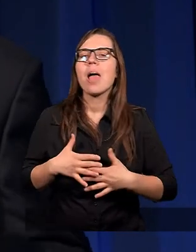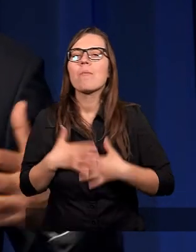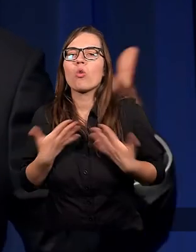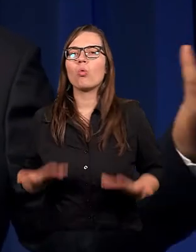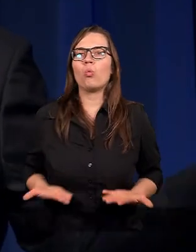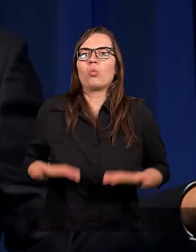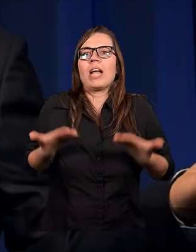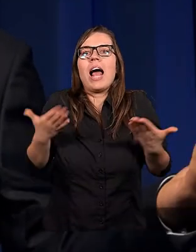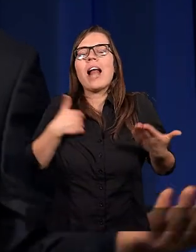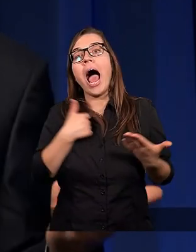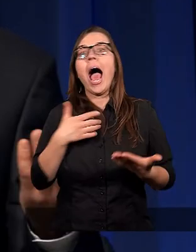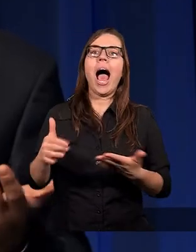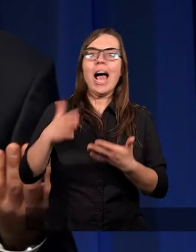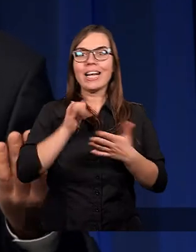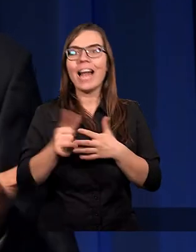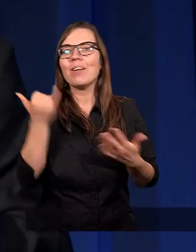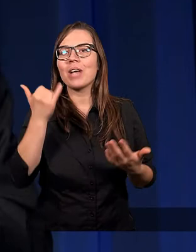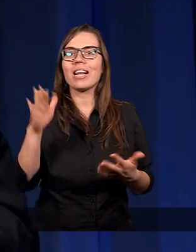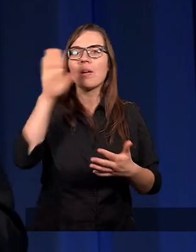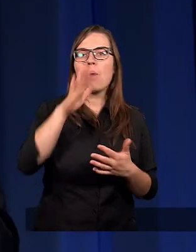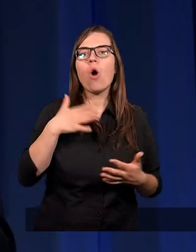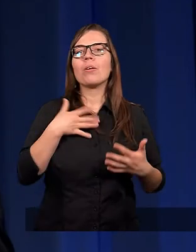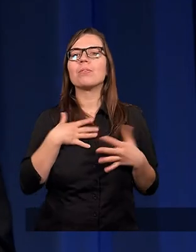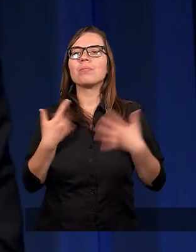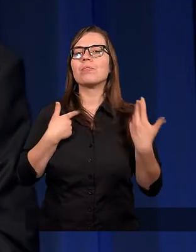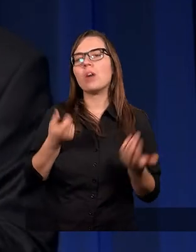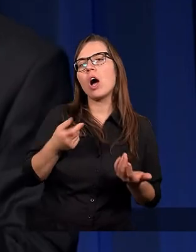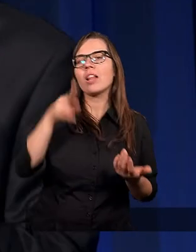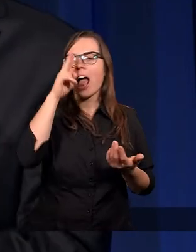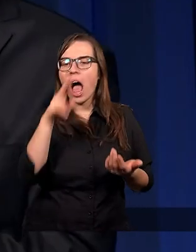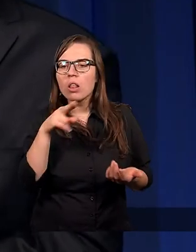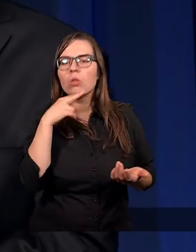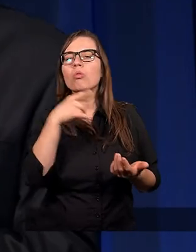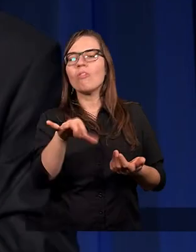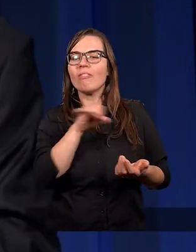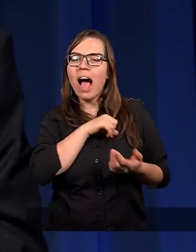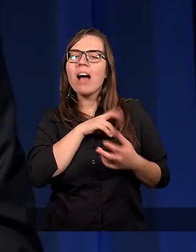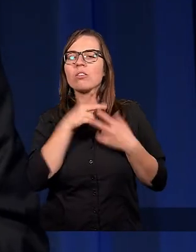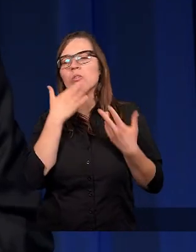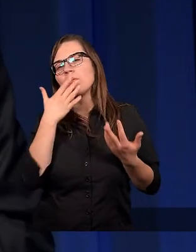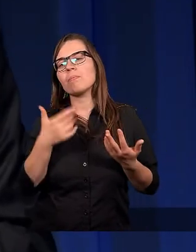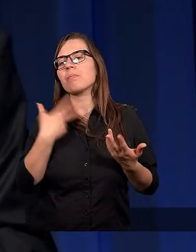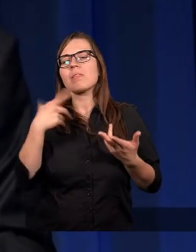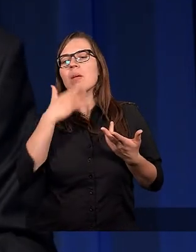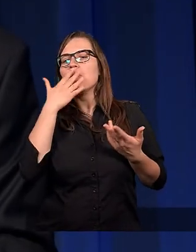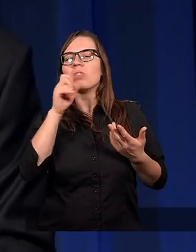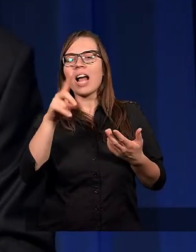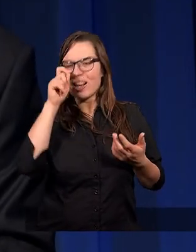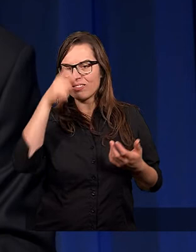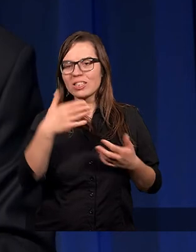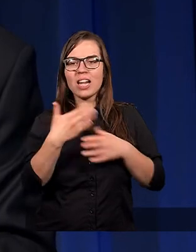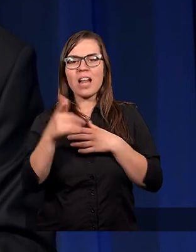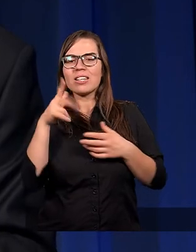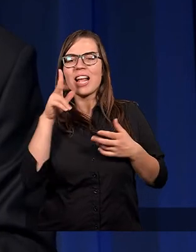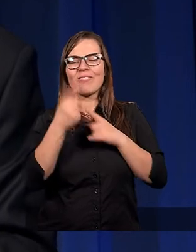uniesienie. Jesteśmy dziećmi Bożymi i teraz może będziemy na przykład do Boga mówili tatusiu i tak dalej. No fajnie. Nie mówię, żeby nawet tak się do Boga nie